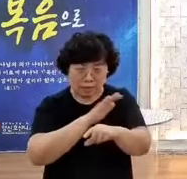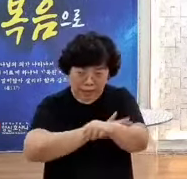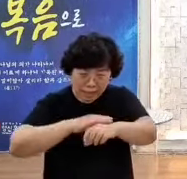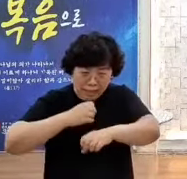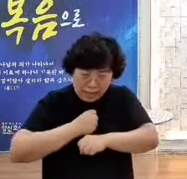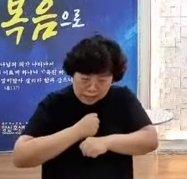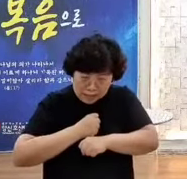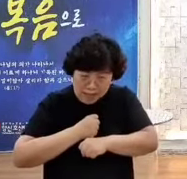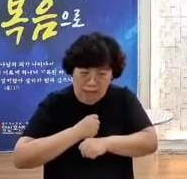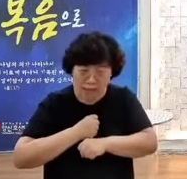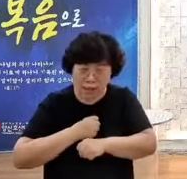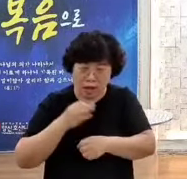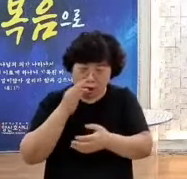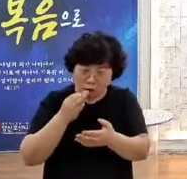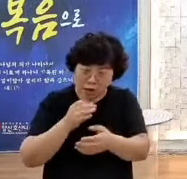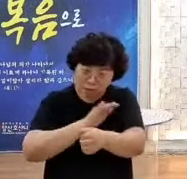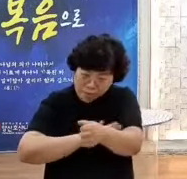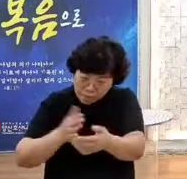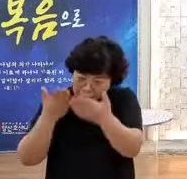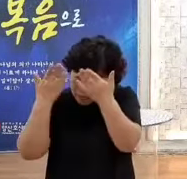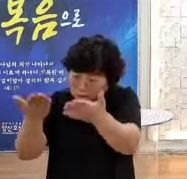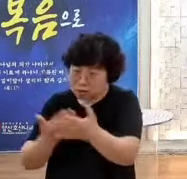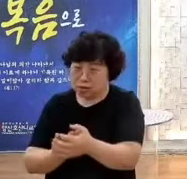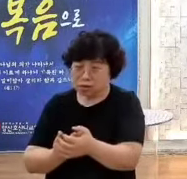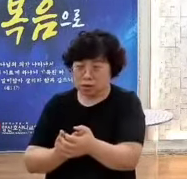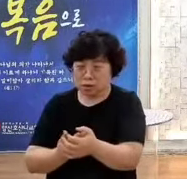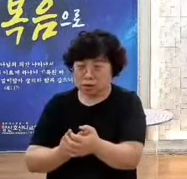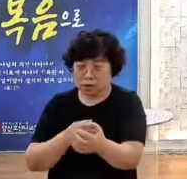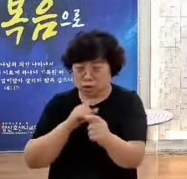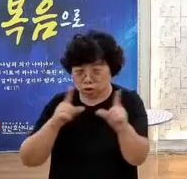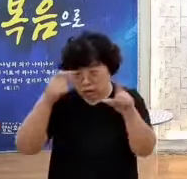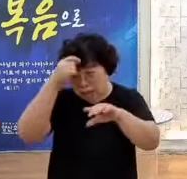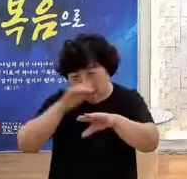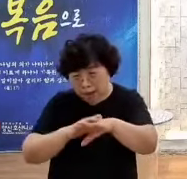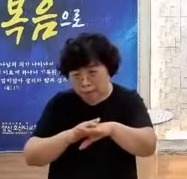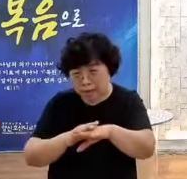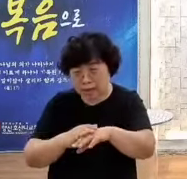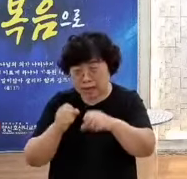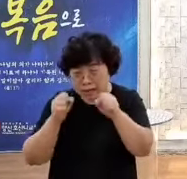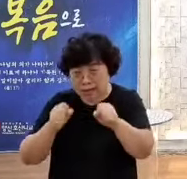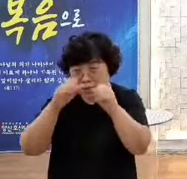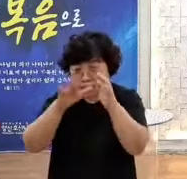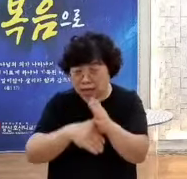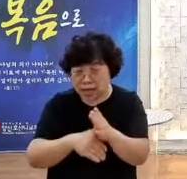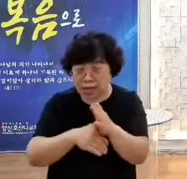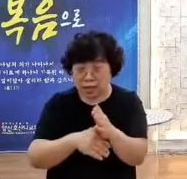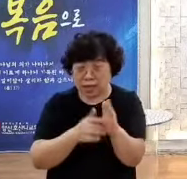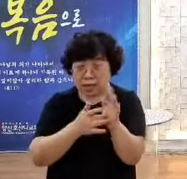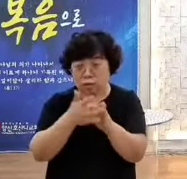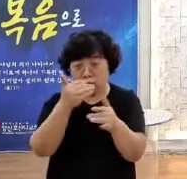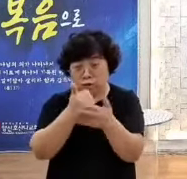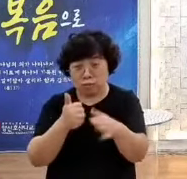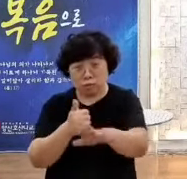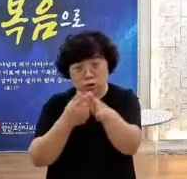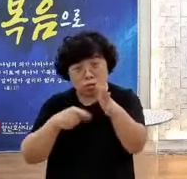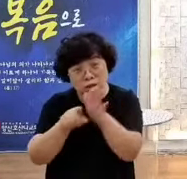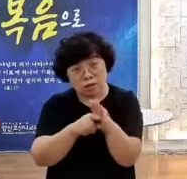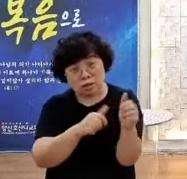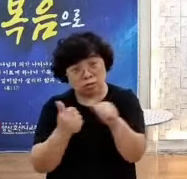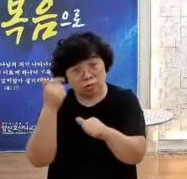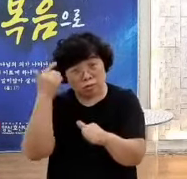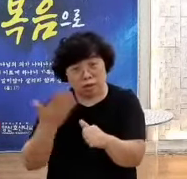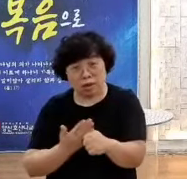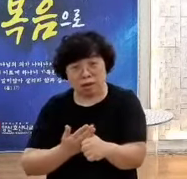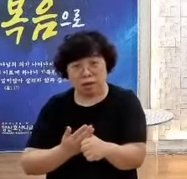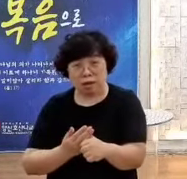지키고 헌금도 잘하고 주일도 잘 지키고 뭐 이러고 있을 때 예수님이 우리를 위해서 대신 죽어주셨어요?